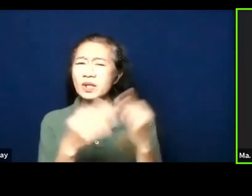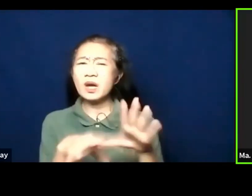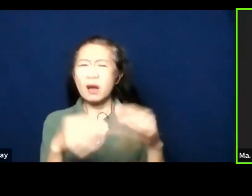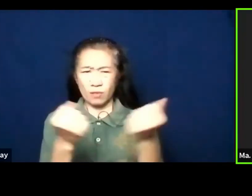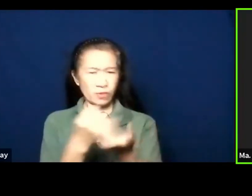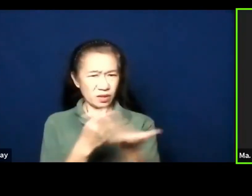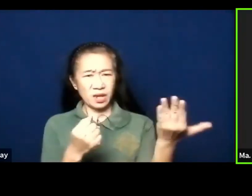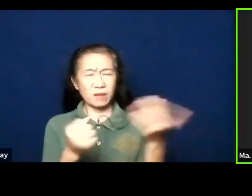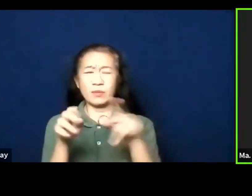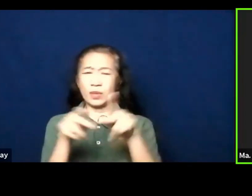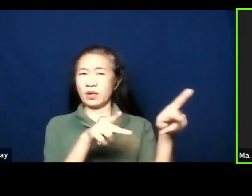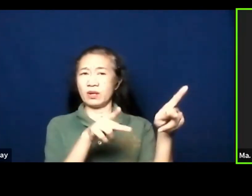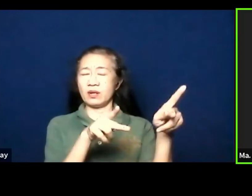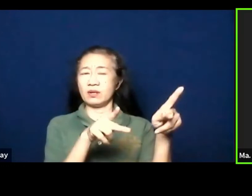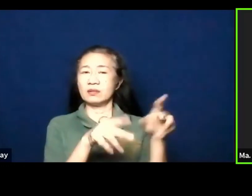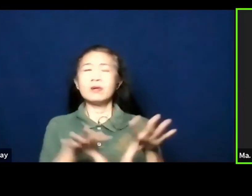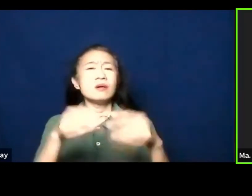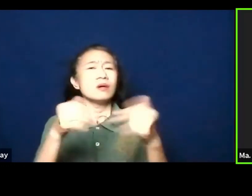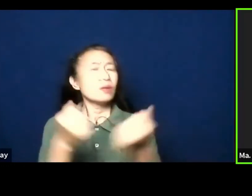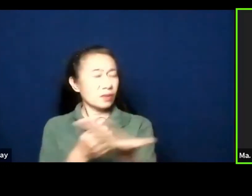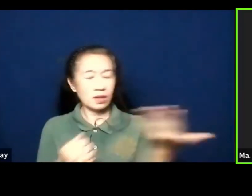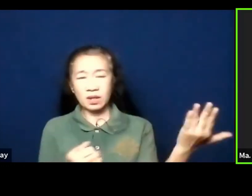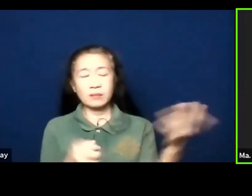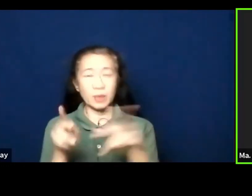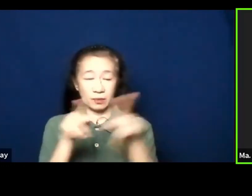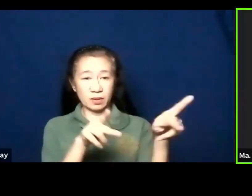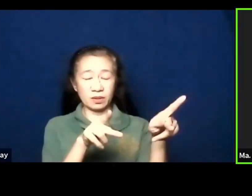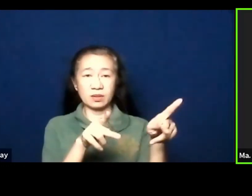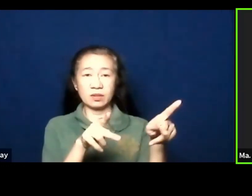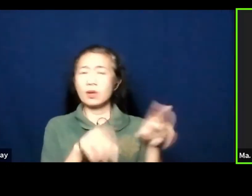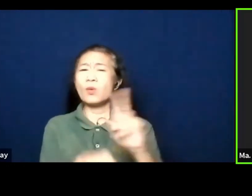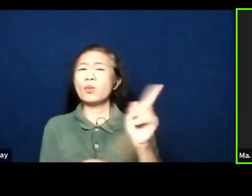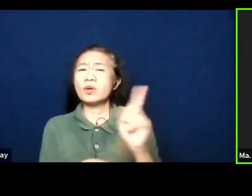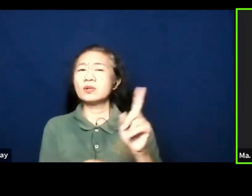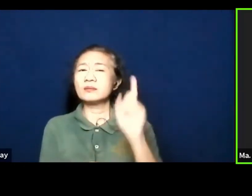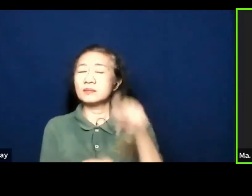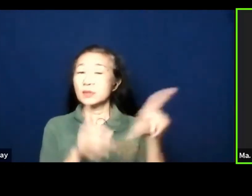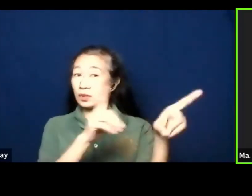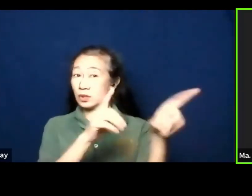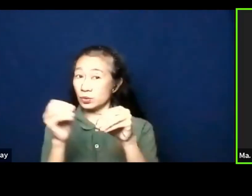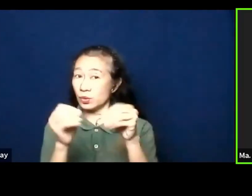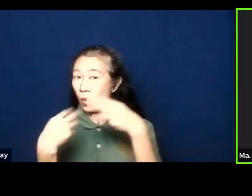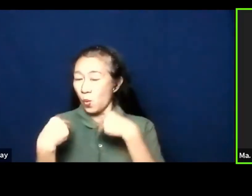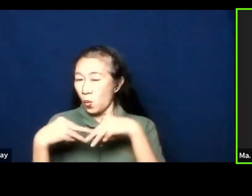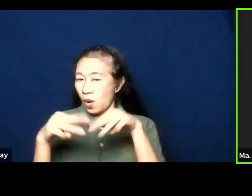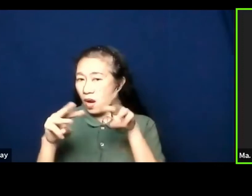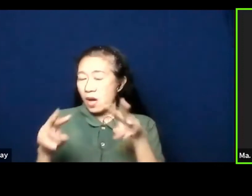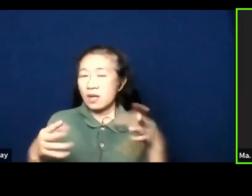silang maghahanda? Paano nilang ihahanda at ano ang gagawin habang